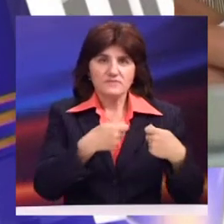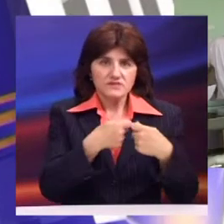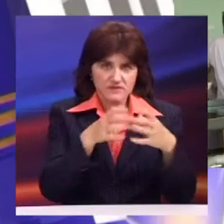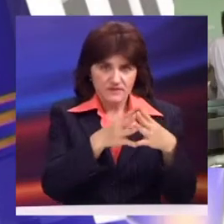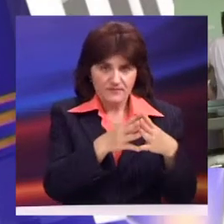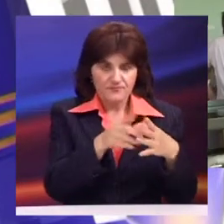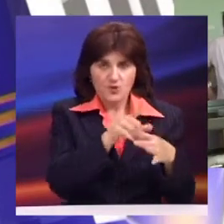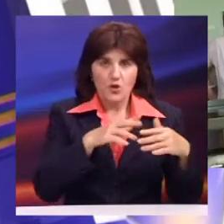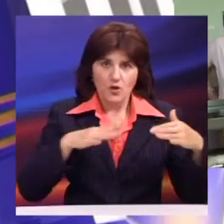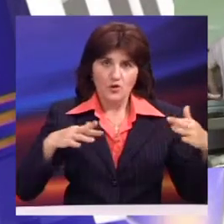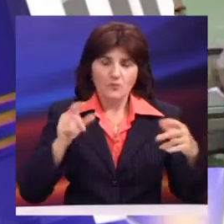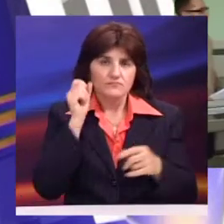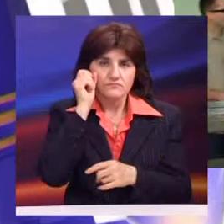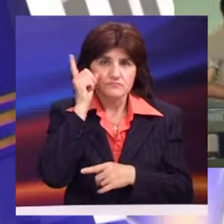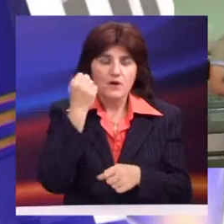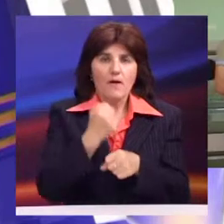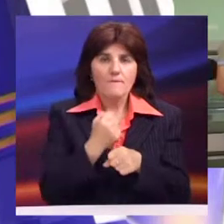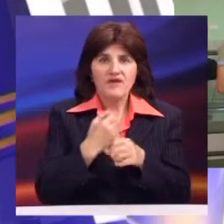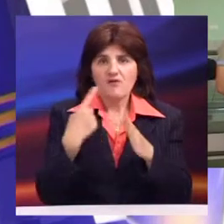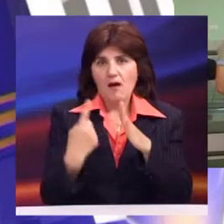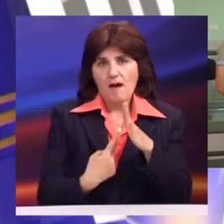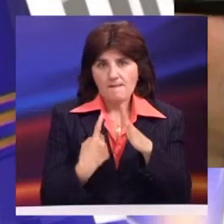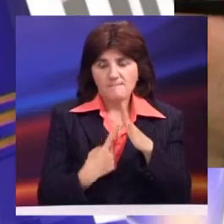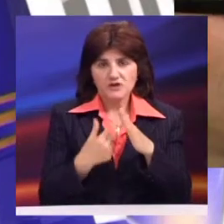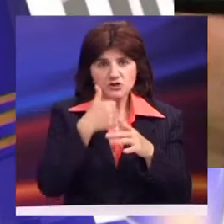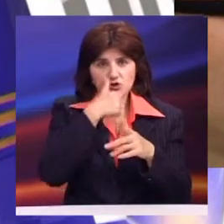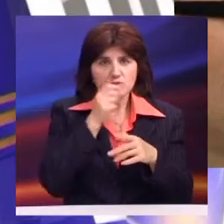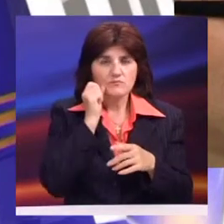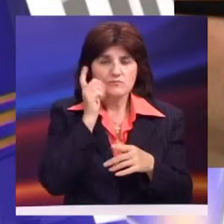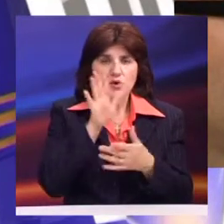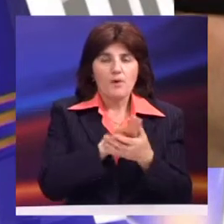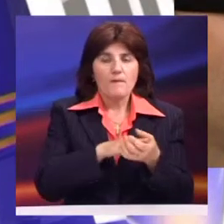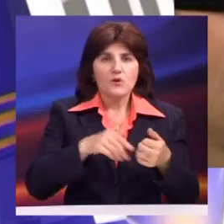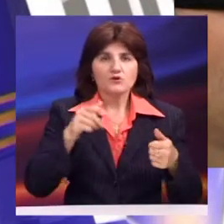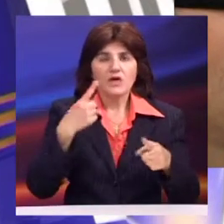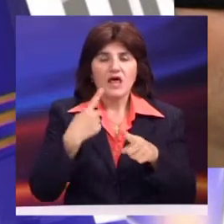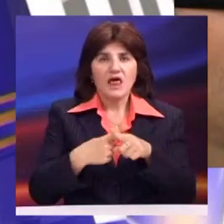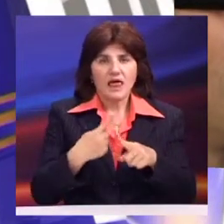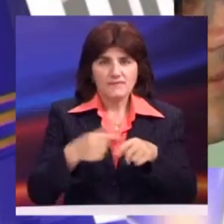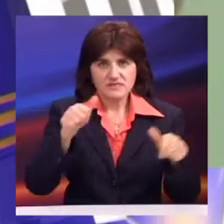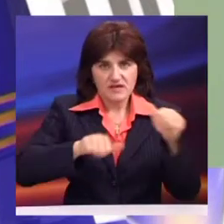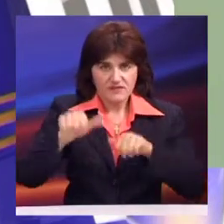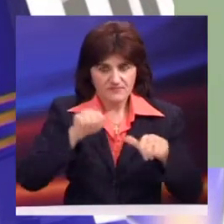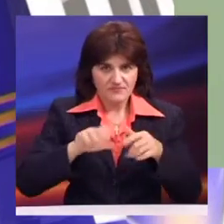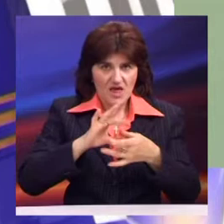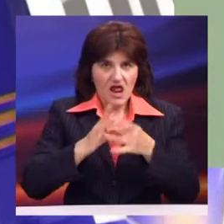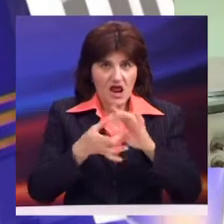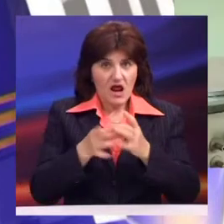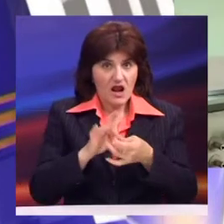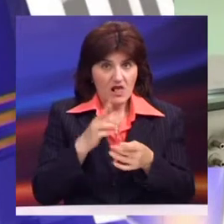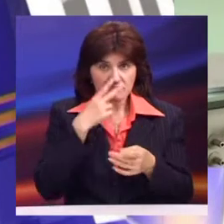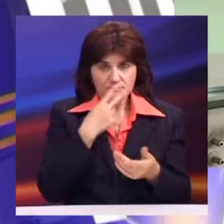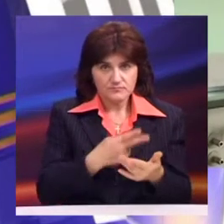ekipa. Oni su se okupili oko ideje da naprave mašinu koja pokreće fizičke i hemijske reakcije. Lančana reakcija dala mi je